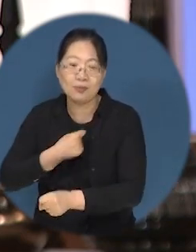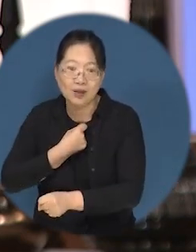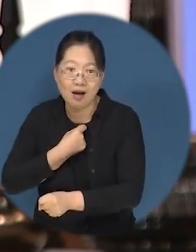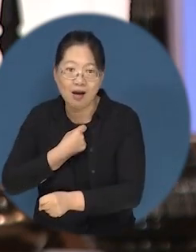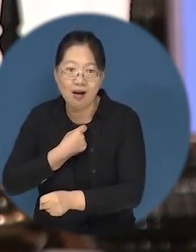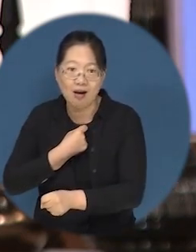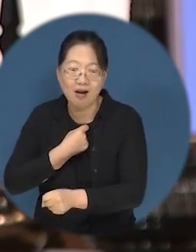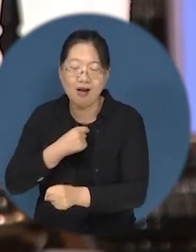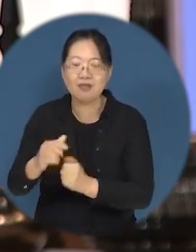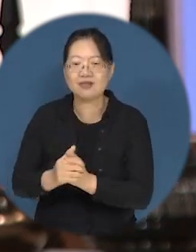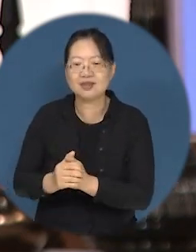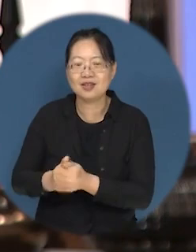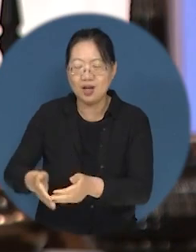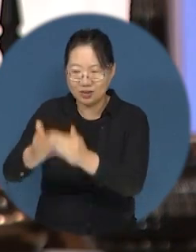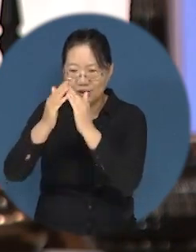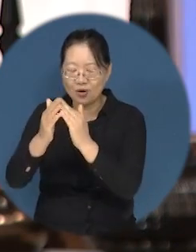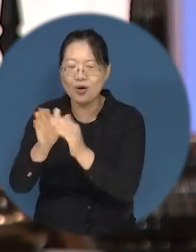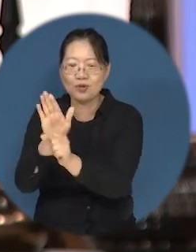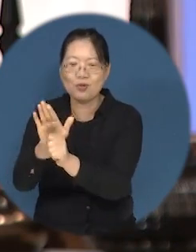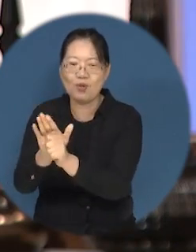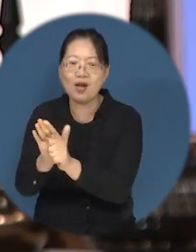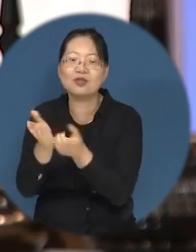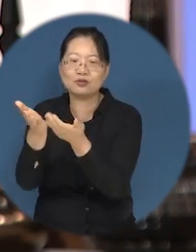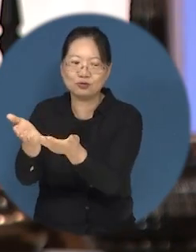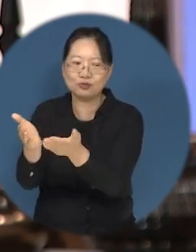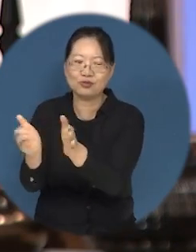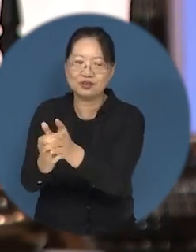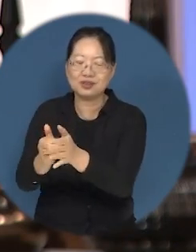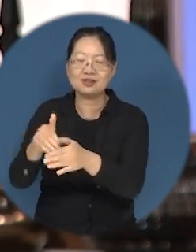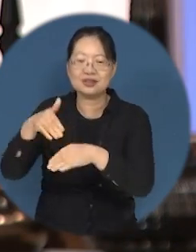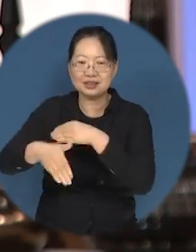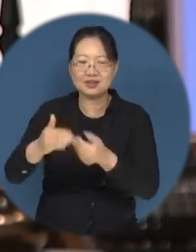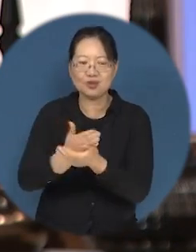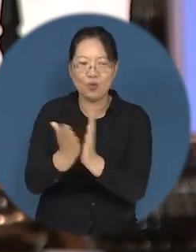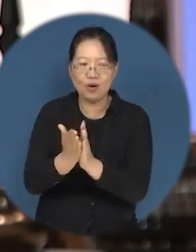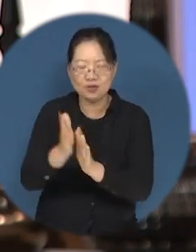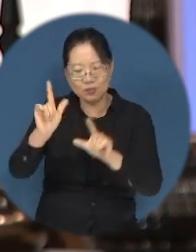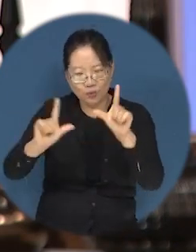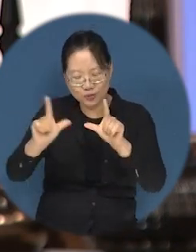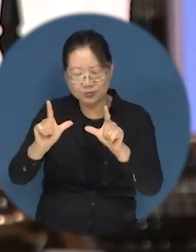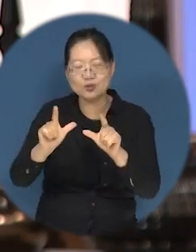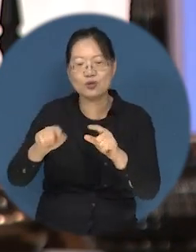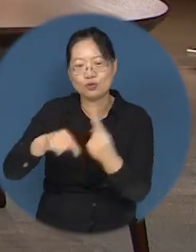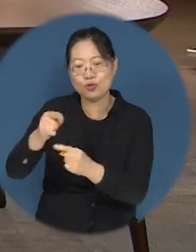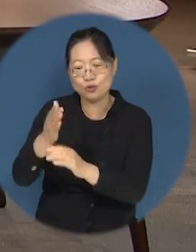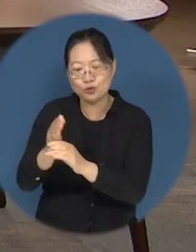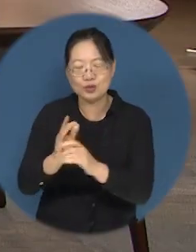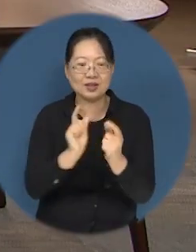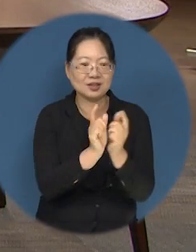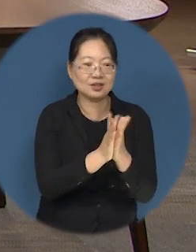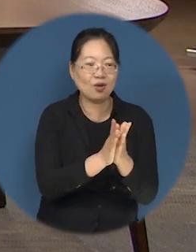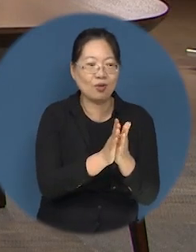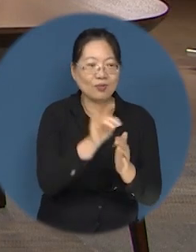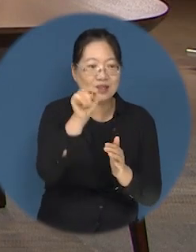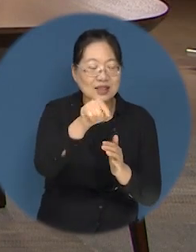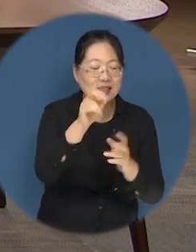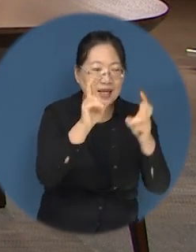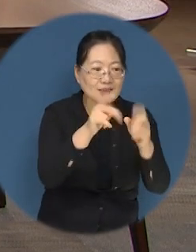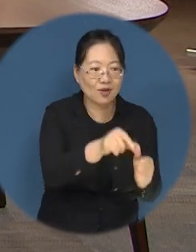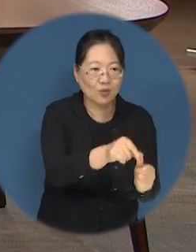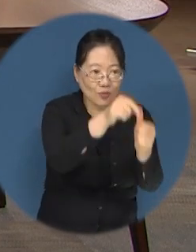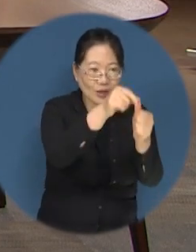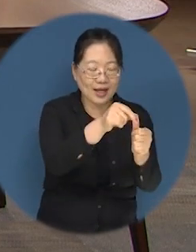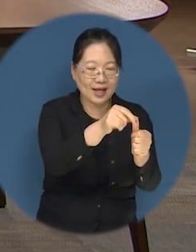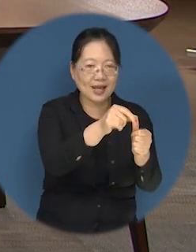예. 그러면 또 그거를 저희가 지원해드리고 저희는 빠지고. 그렇죠, 그렇죠. 그러니까 여러 가지 형태로 지금 하고 있습니다. 그 직접 예. 고용한 그